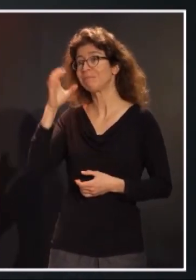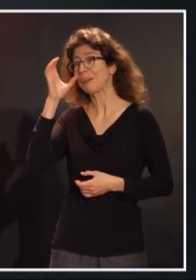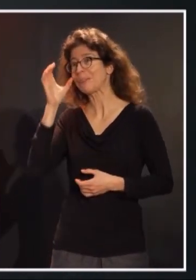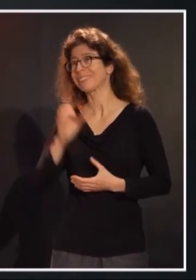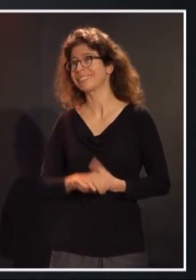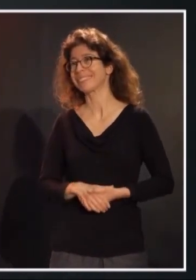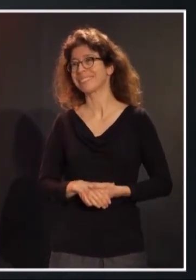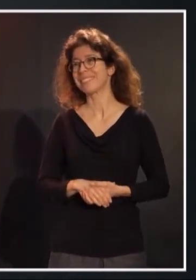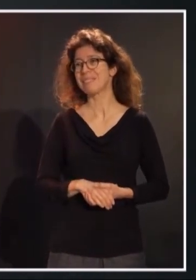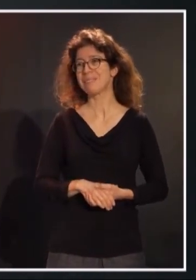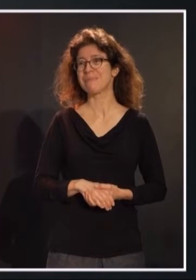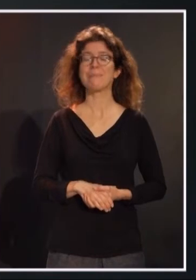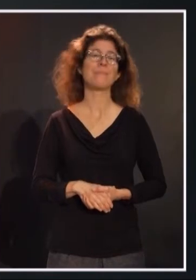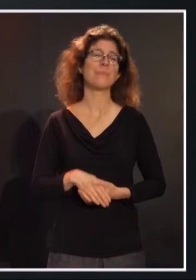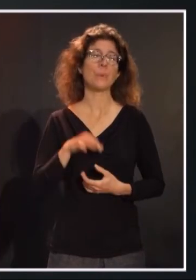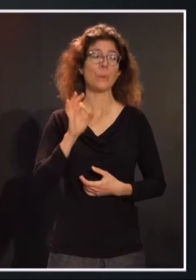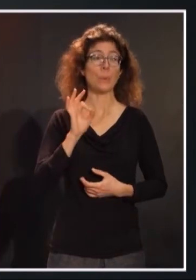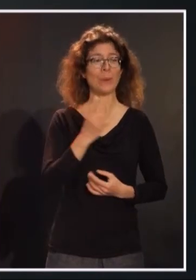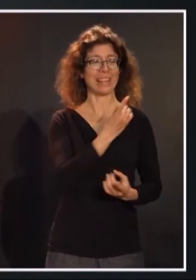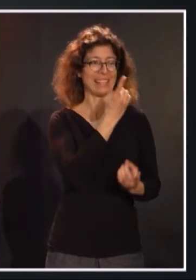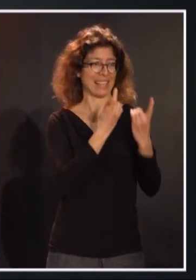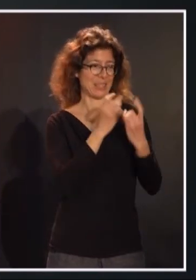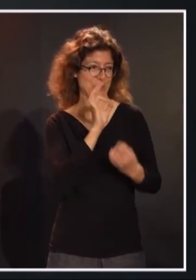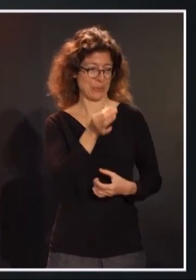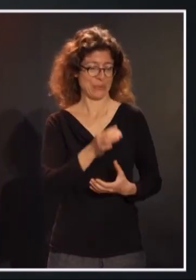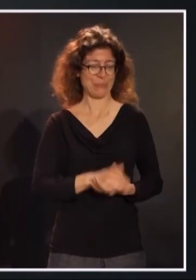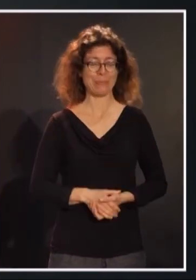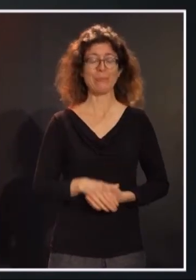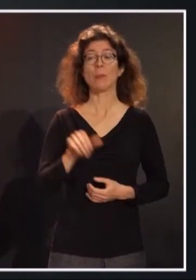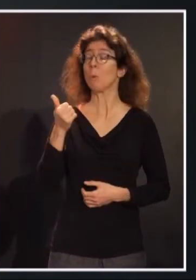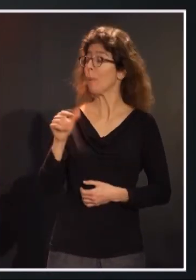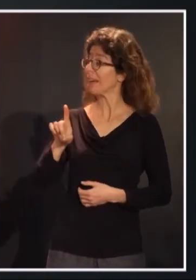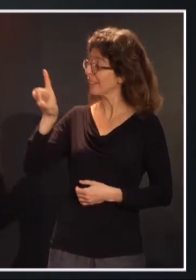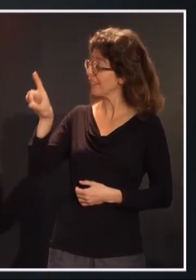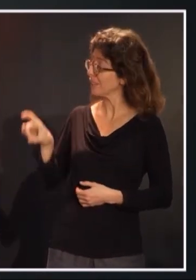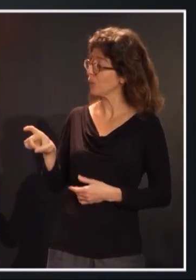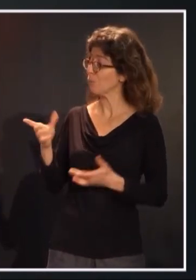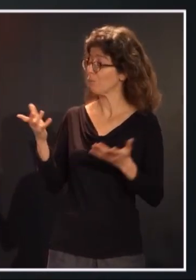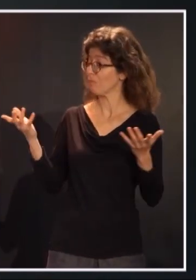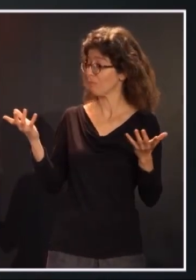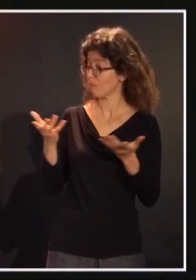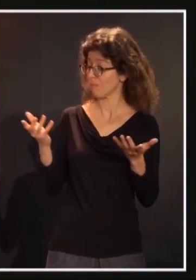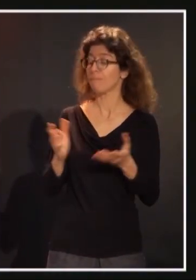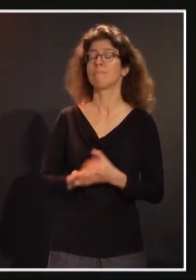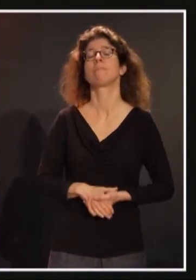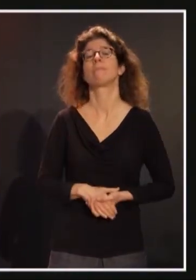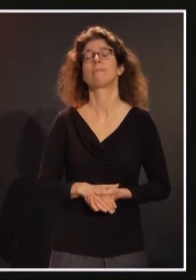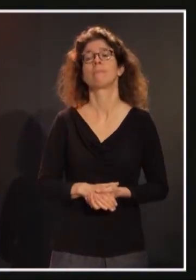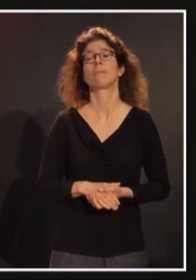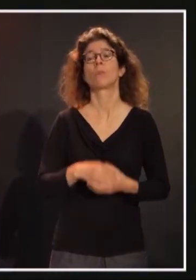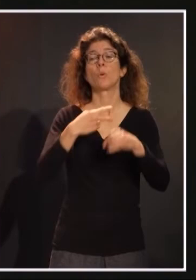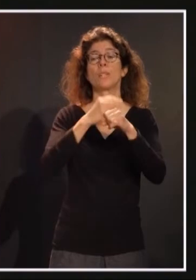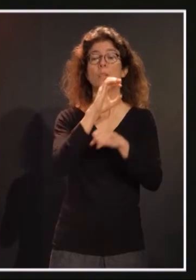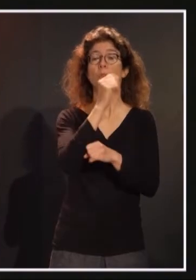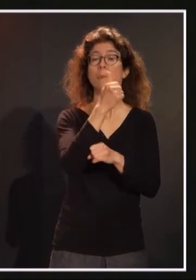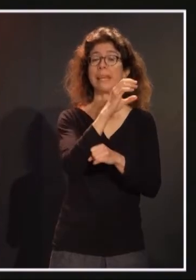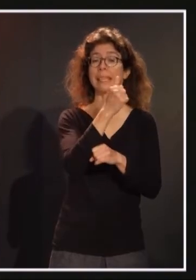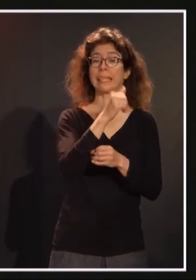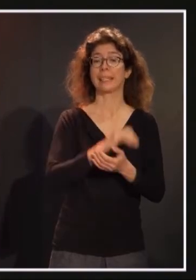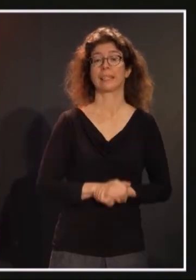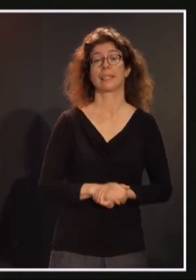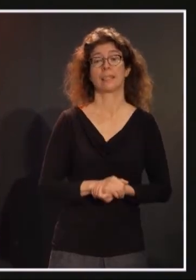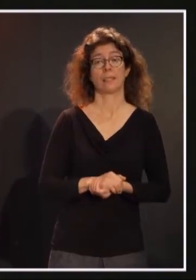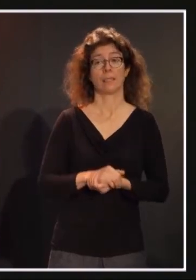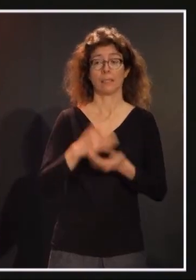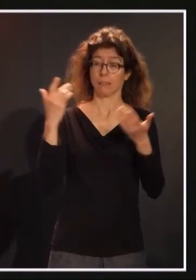écoute. Oui, nous avons des questions. La première question, est-il indispensable que les outils numériques soient utilisés dans